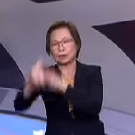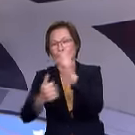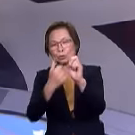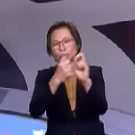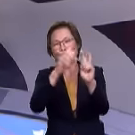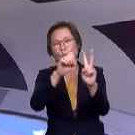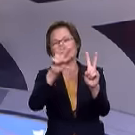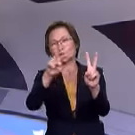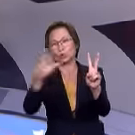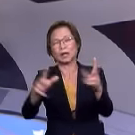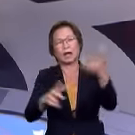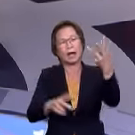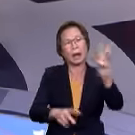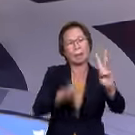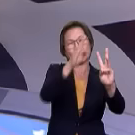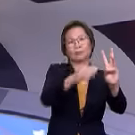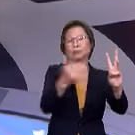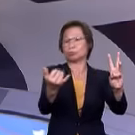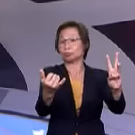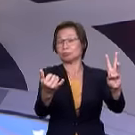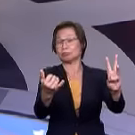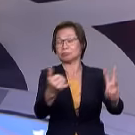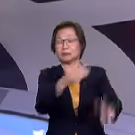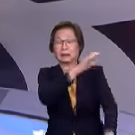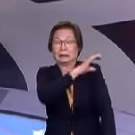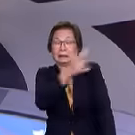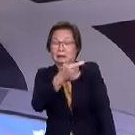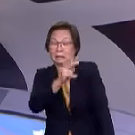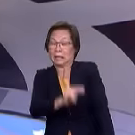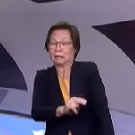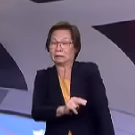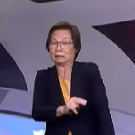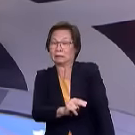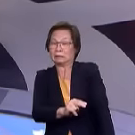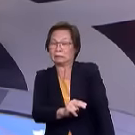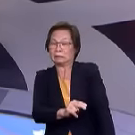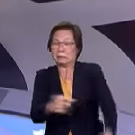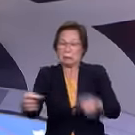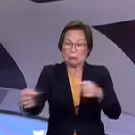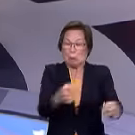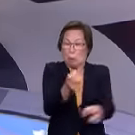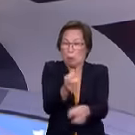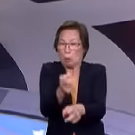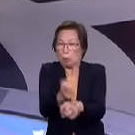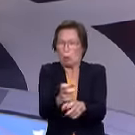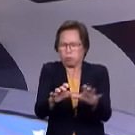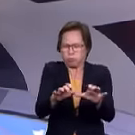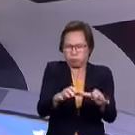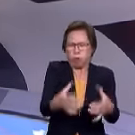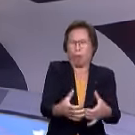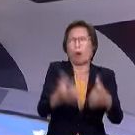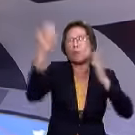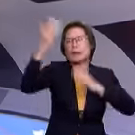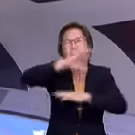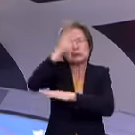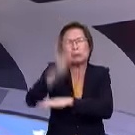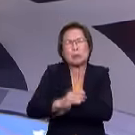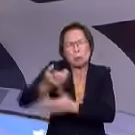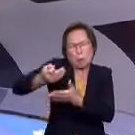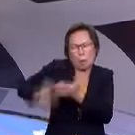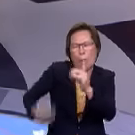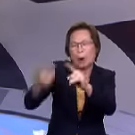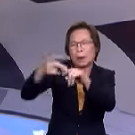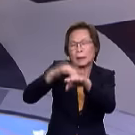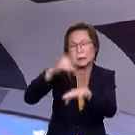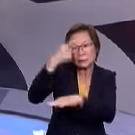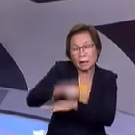2023 16 Jun ini, Tan Cheng Ho tidak mengambil mudah pertemuan ini meskipun skuad negara belum pernah tewas kepada